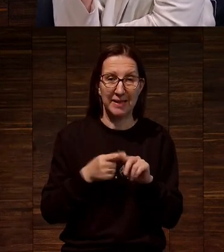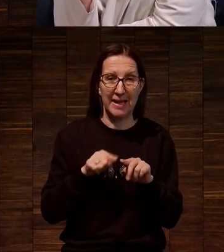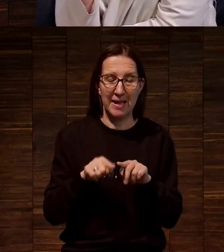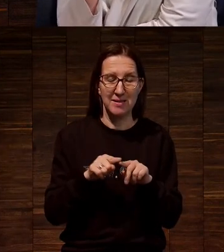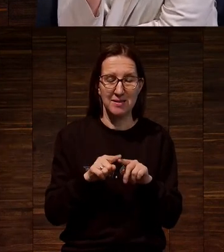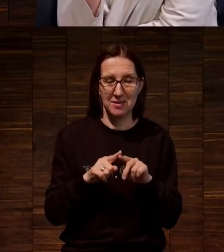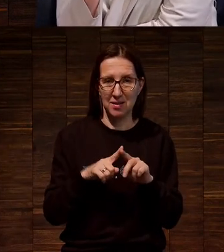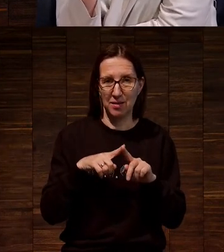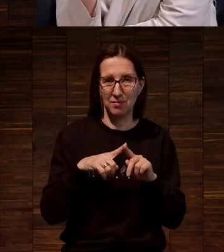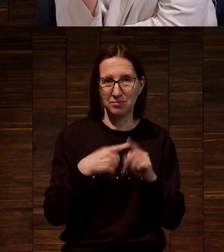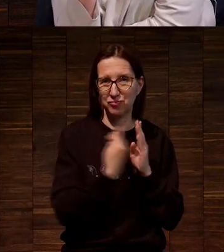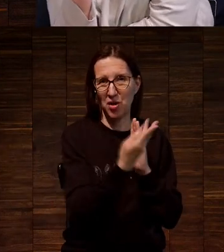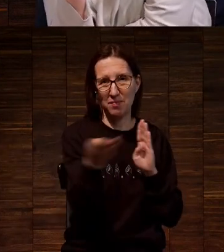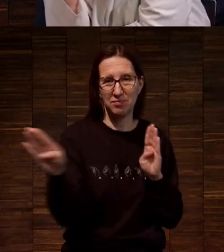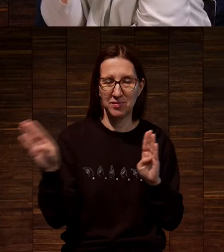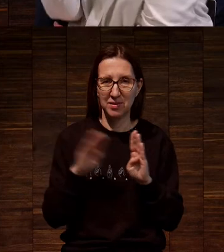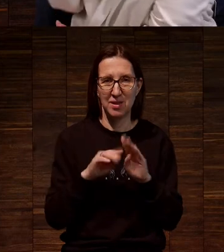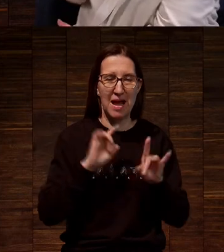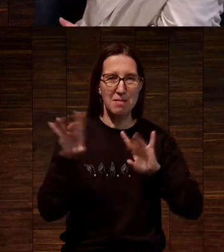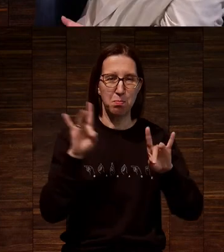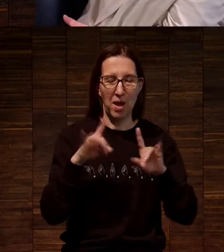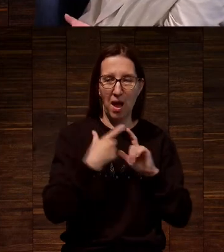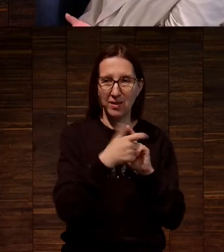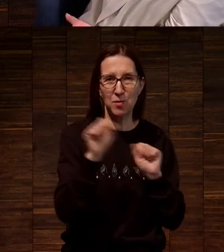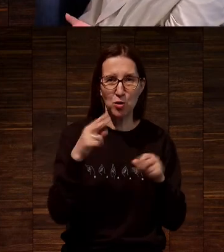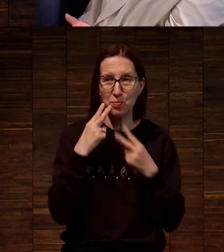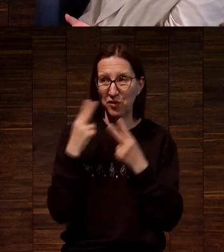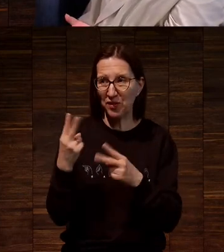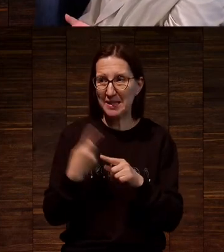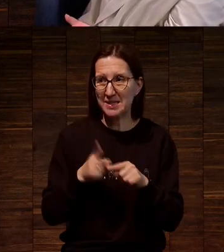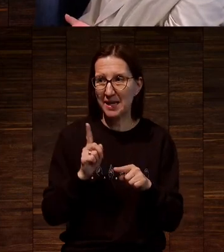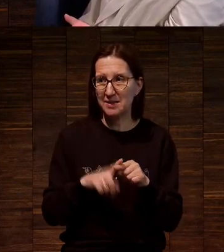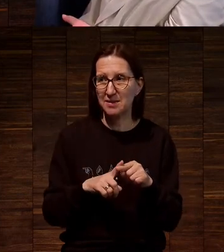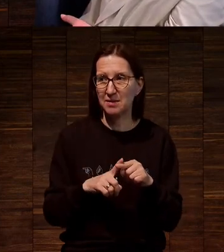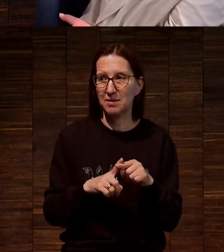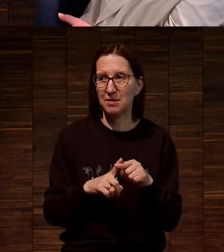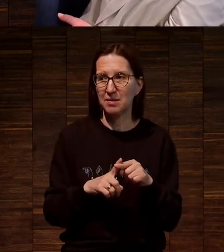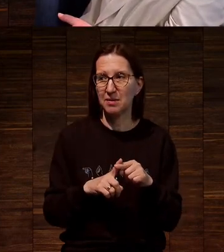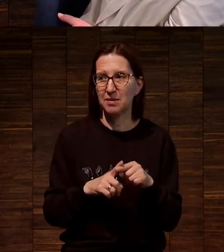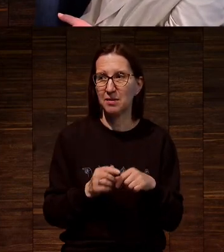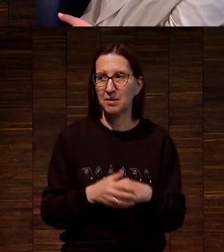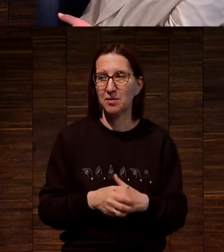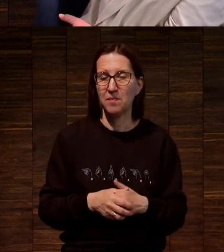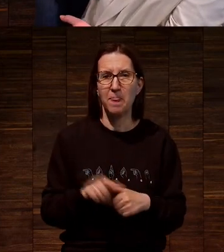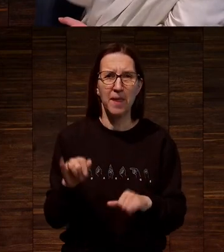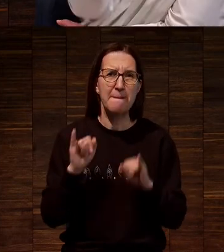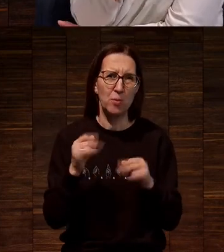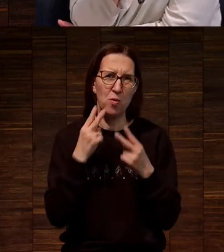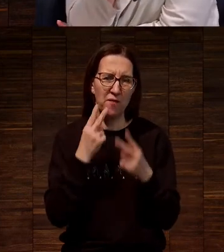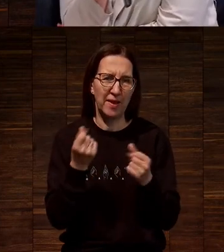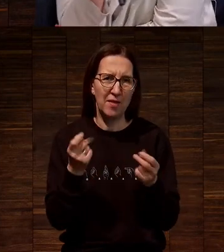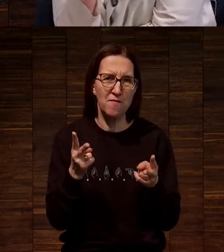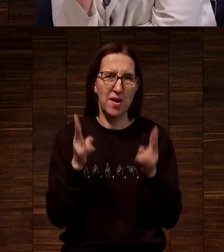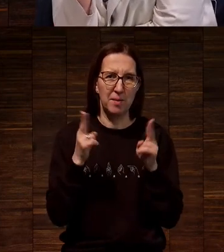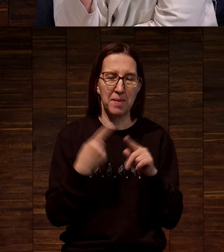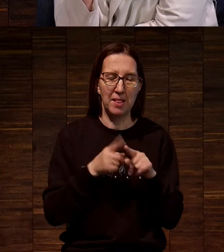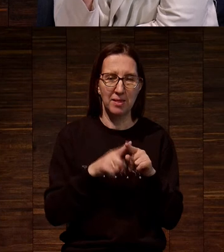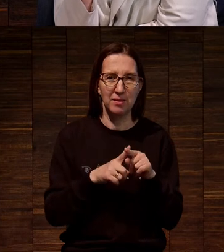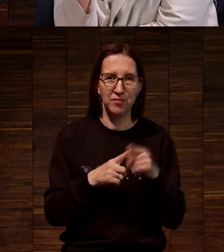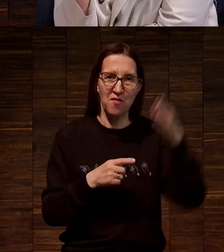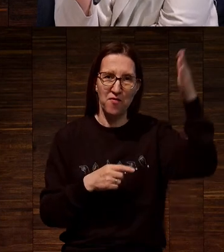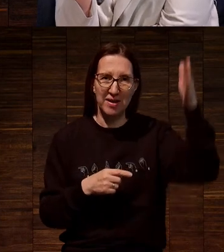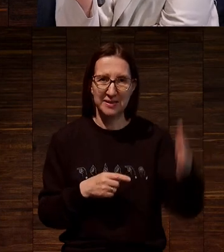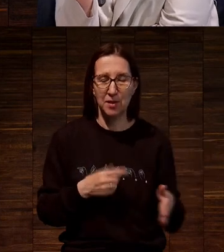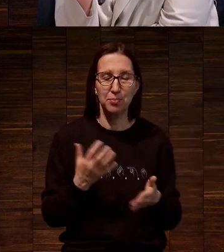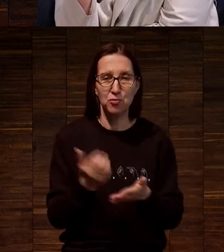этим полотнищем. И сверху, вот, возможно, вы видите на этих слайдах... Там плохо видно фрагменты. Да, фрагмент фасада. То